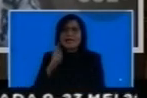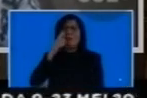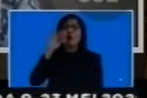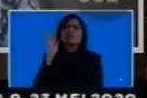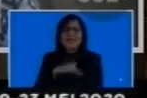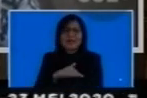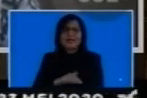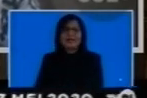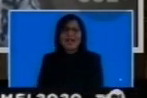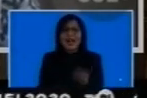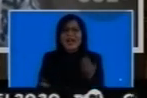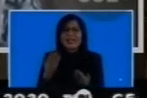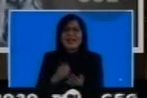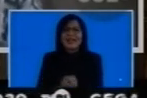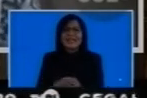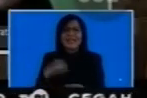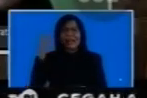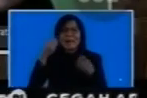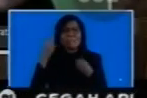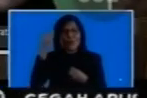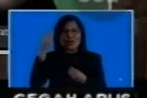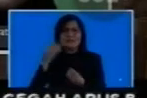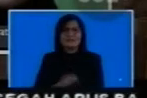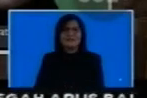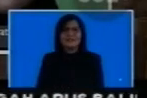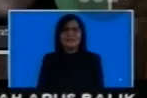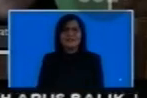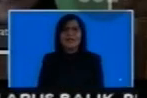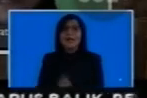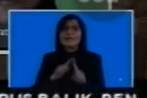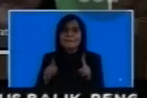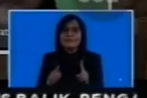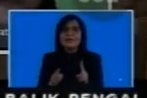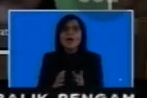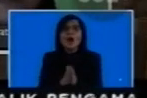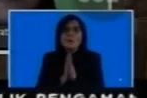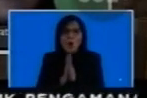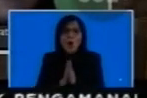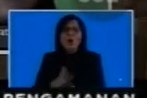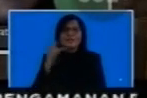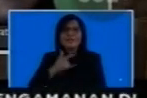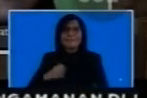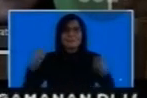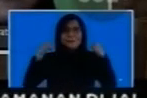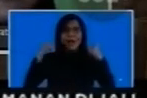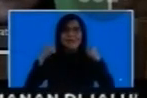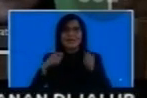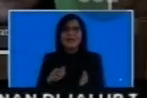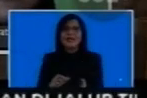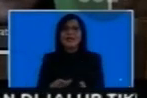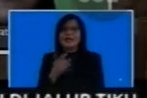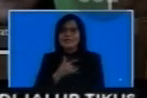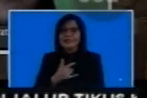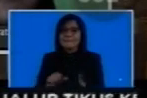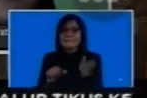membosankan, kadang-kadang merepotkan, ya. Tapi tolong tetap semangat, tetap bantu orang tua,